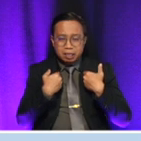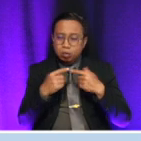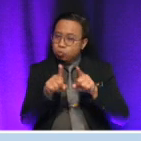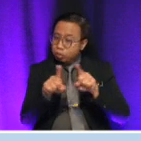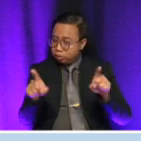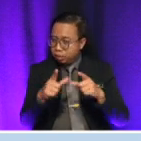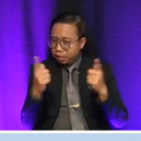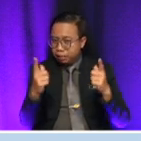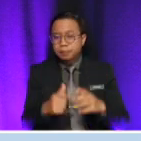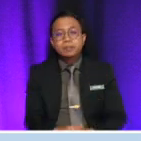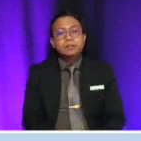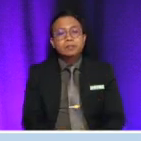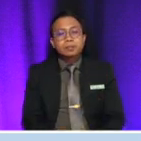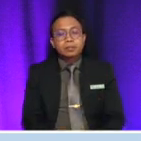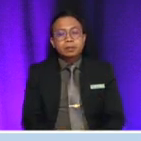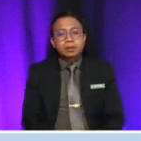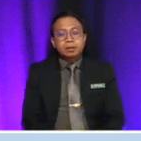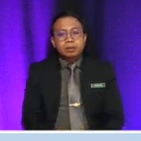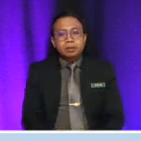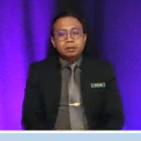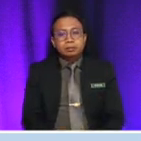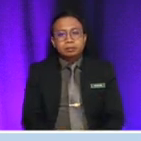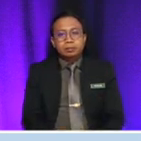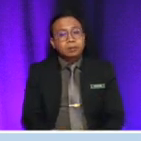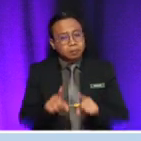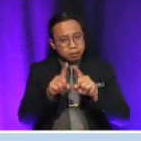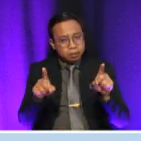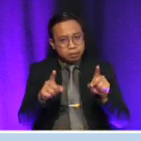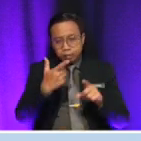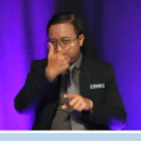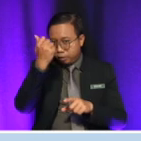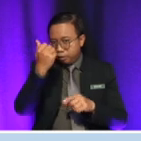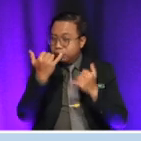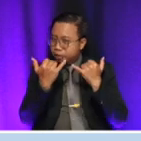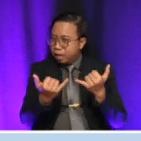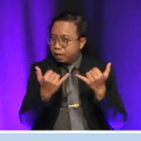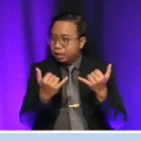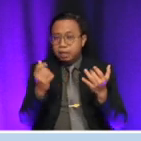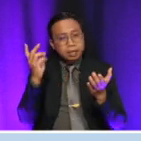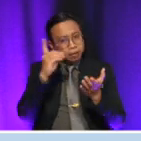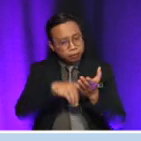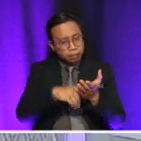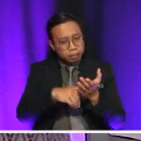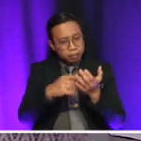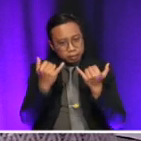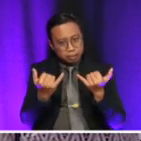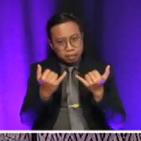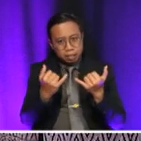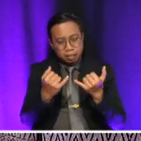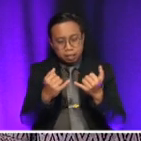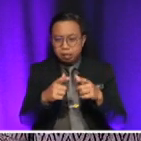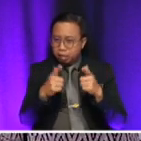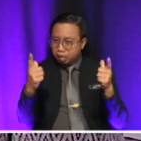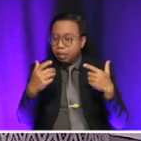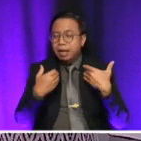cari pendaftaran penghuni dulunya sekarang sebenarnya beda juga kan zaman kita mendaftar dengan zaman yang sekarang mendatangi terbaru